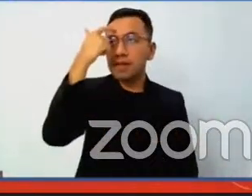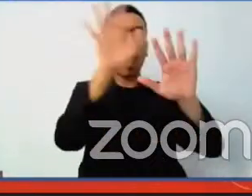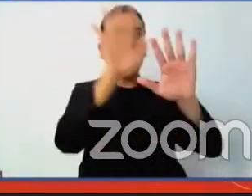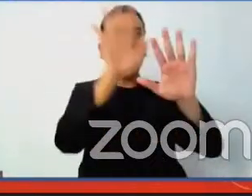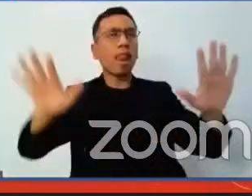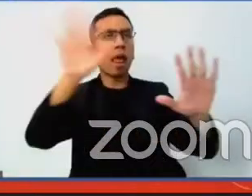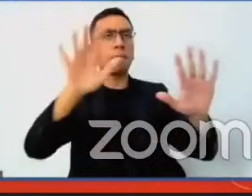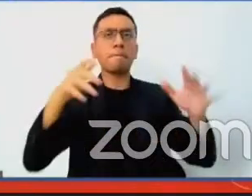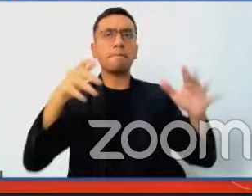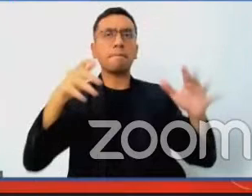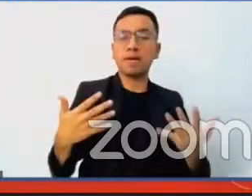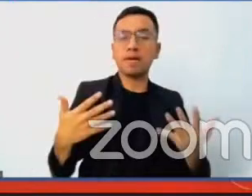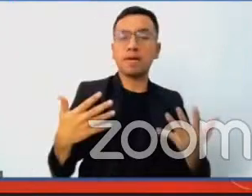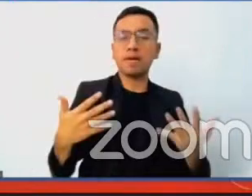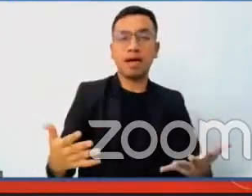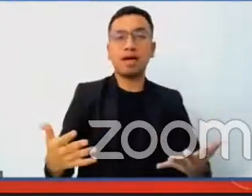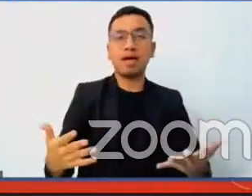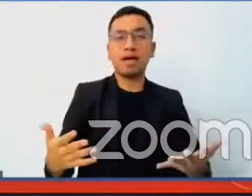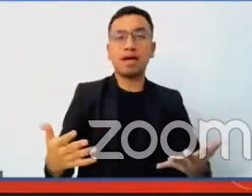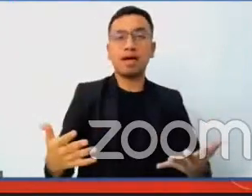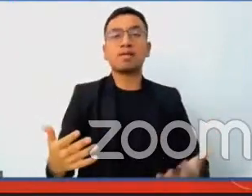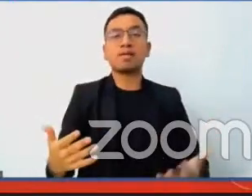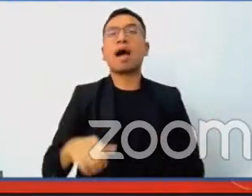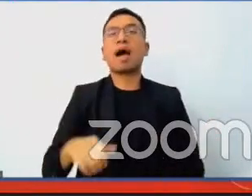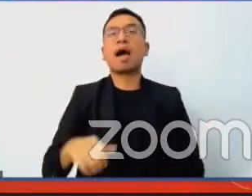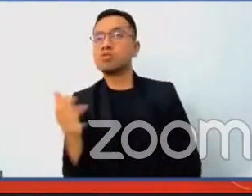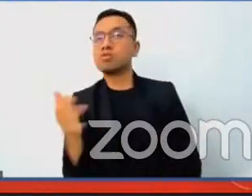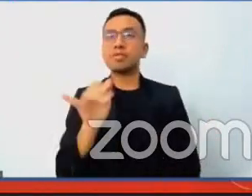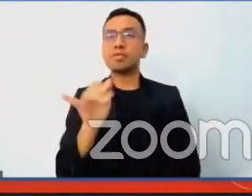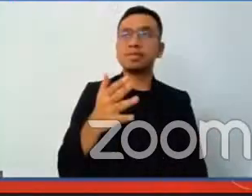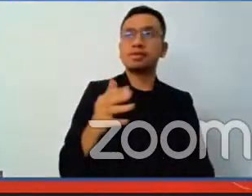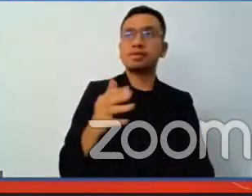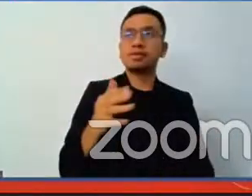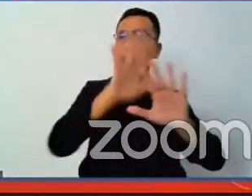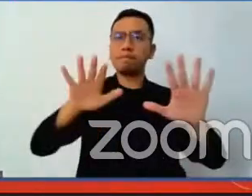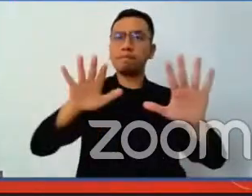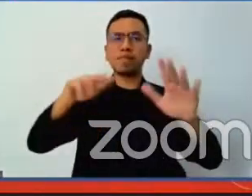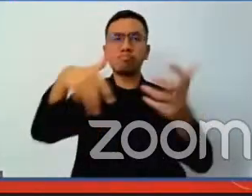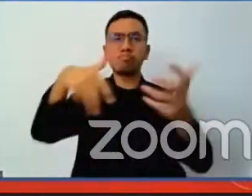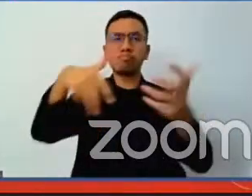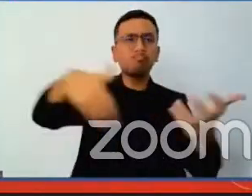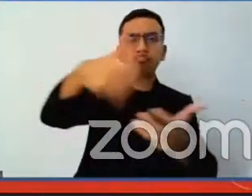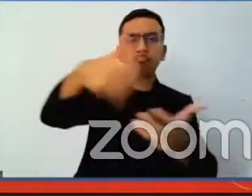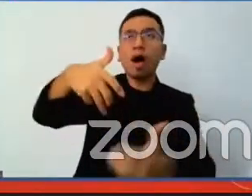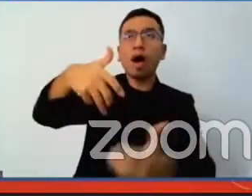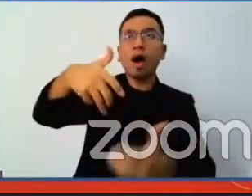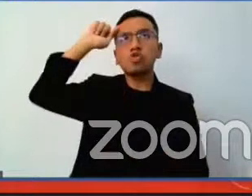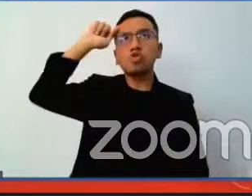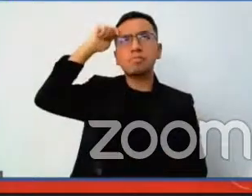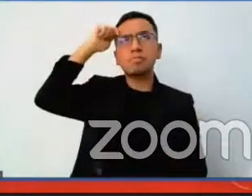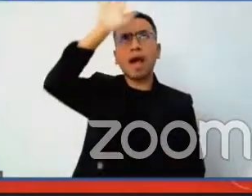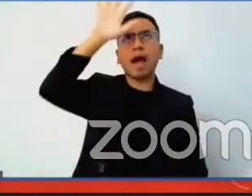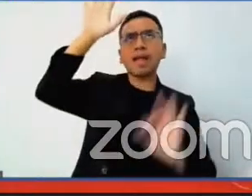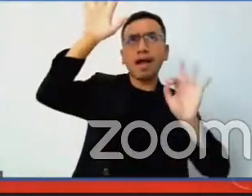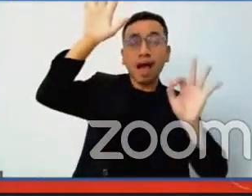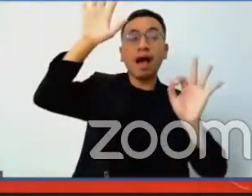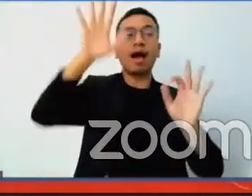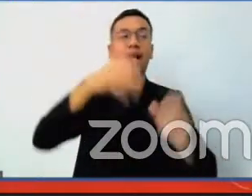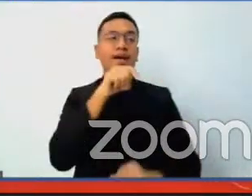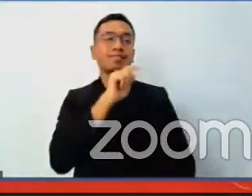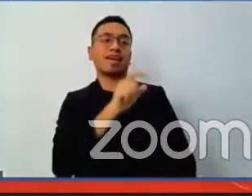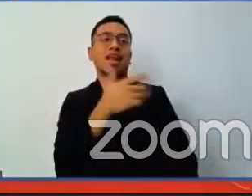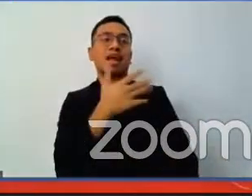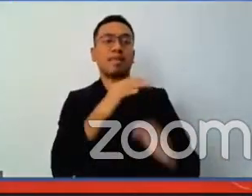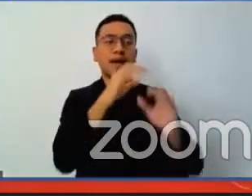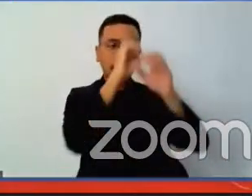nyata yang memiliki perilaku sistem kompleks dan dapat membantu peserta didik untuk memahami dunia konseptual dari